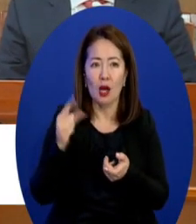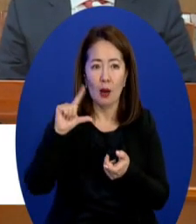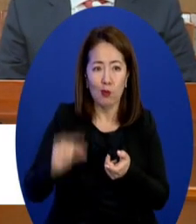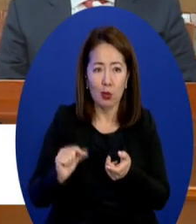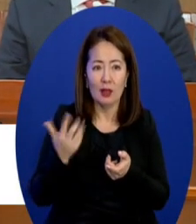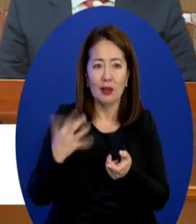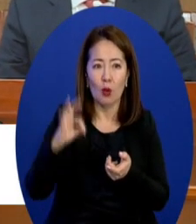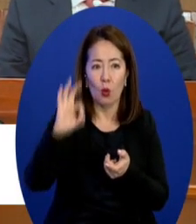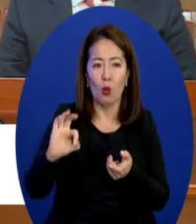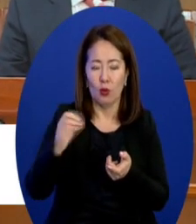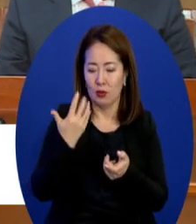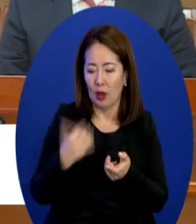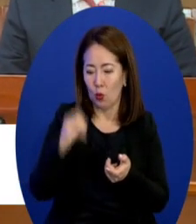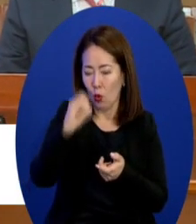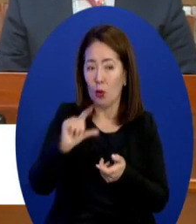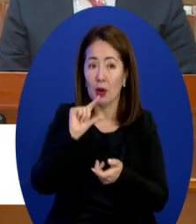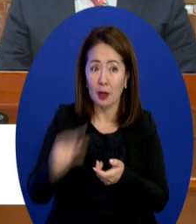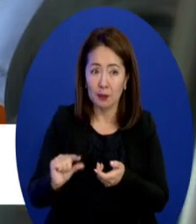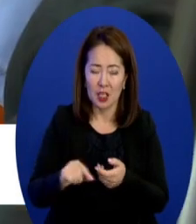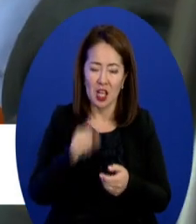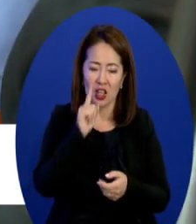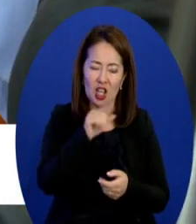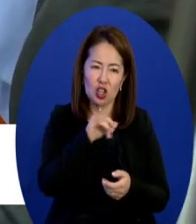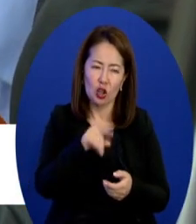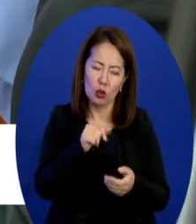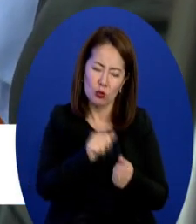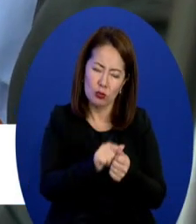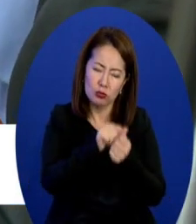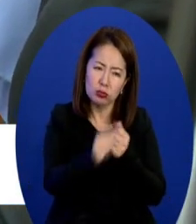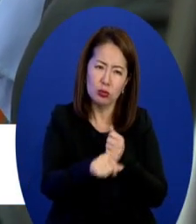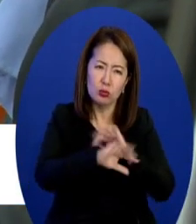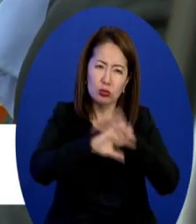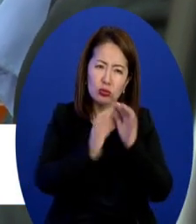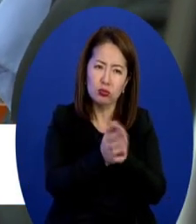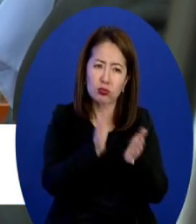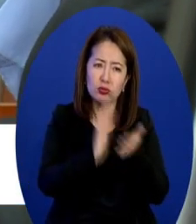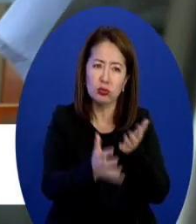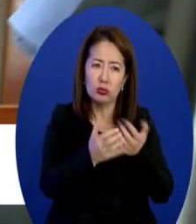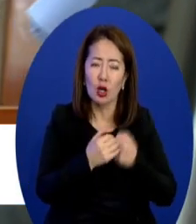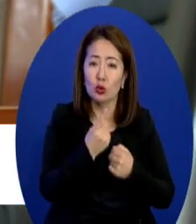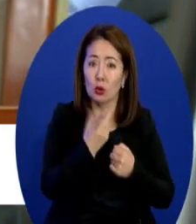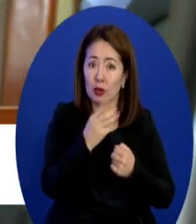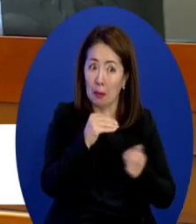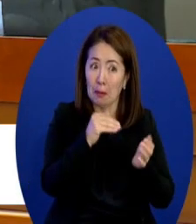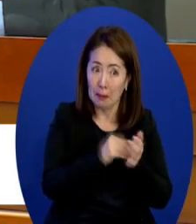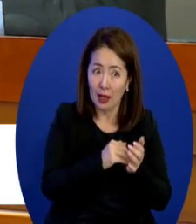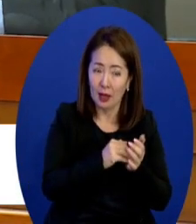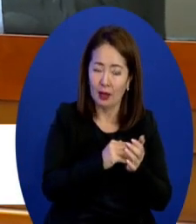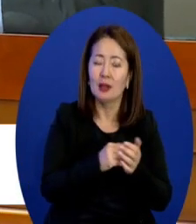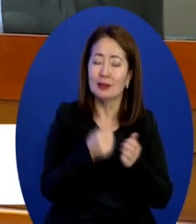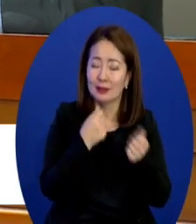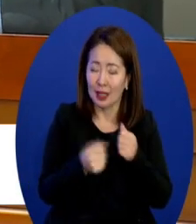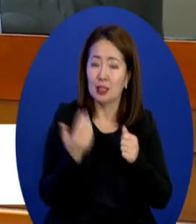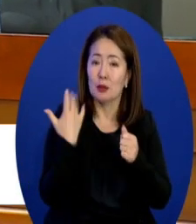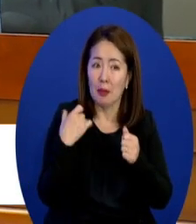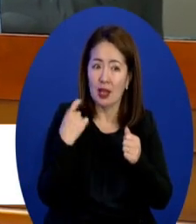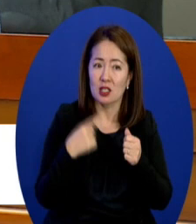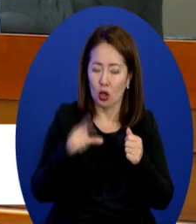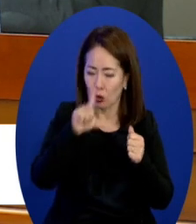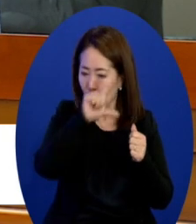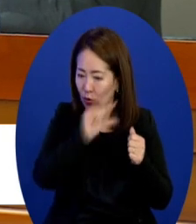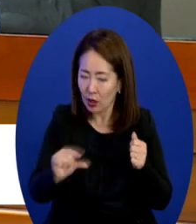болоод байна. Одоогийн байдлаар 1 тонн түлшийг 150 мянган төгрөгийн үнэтэйгээр хэрэглэгчдэд борлуулж байгаа юм. Тухайн